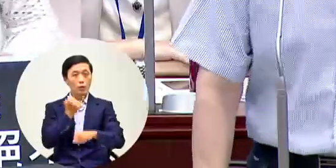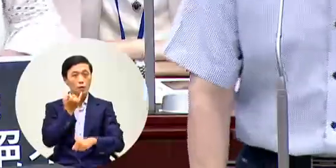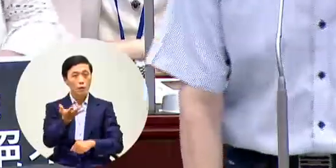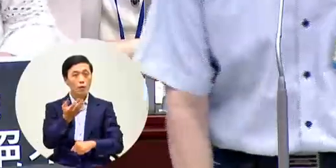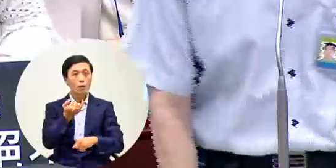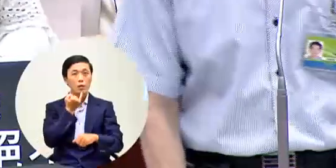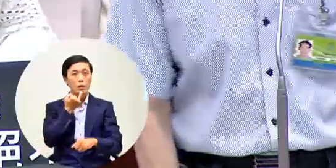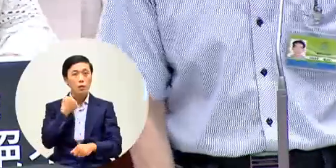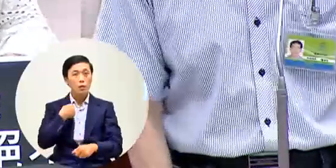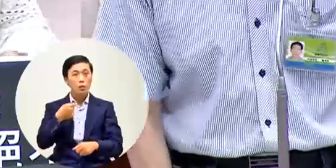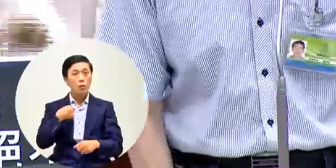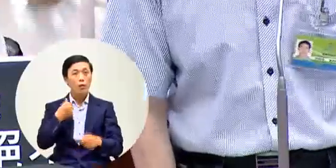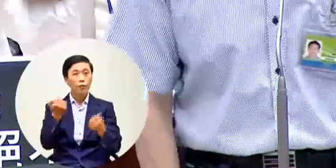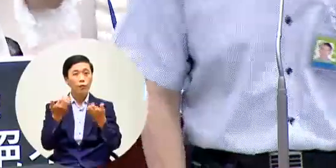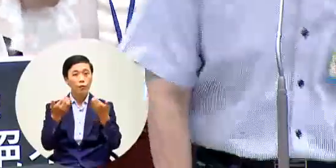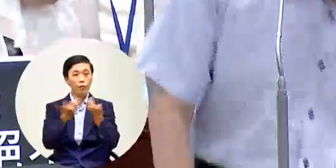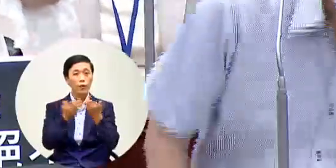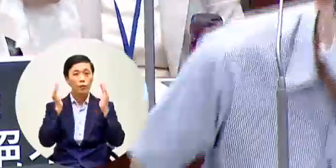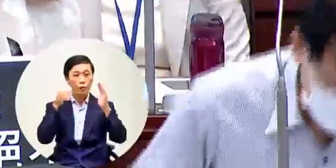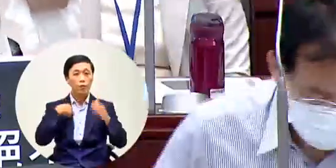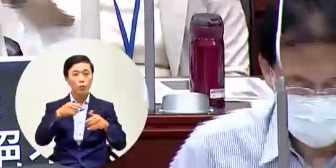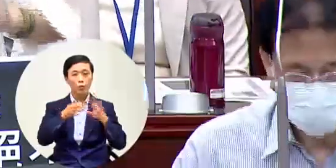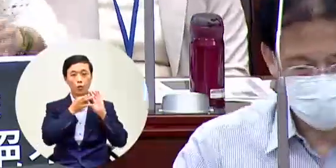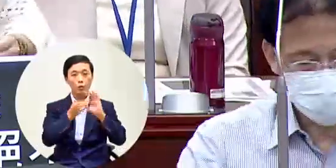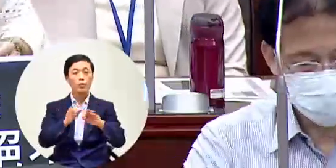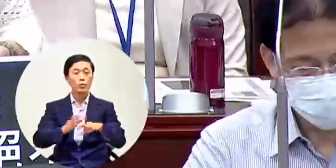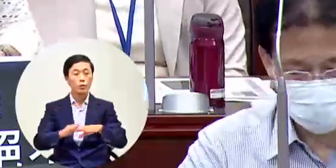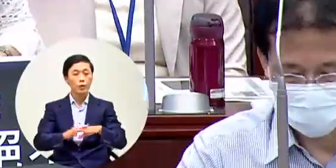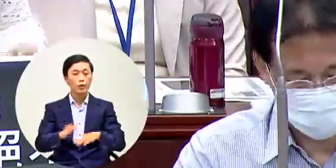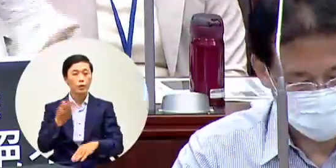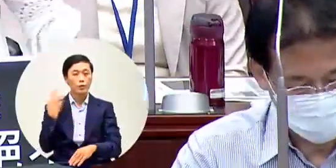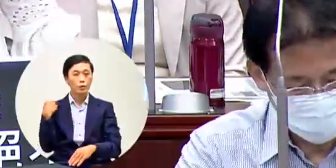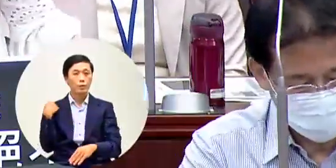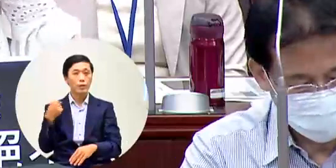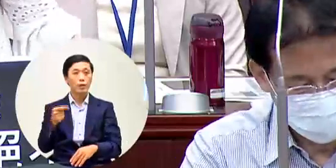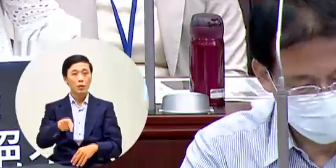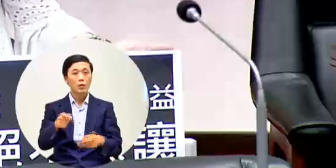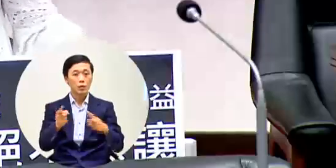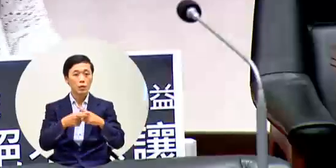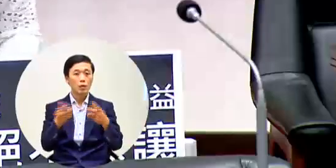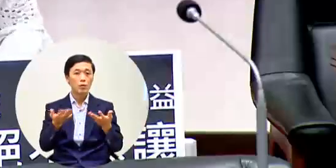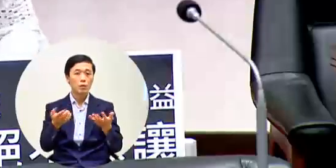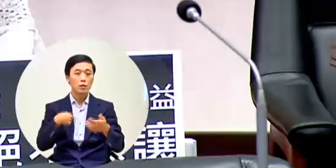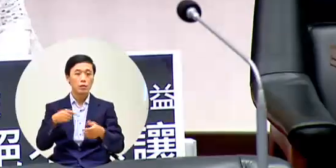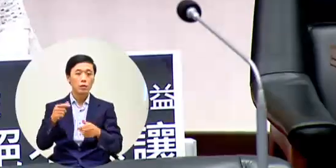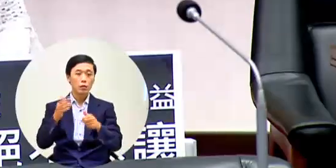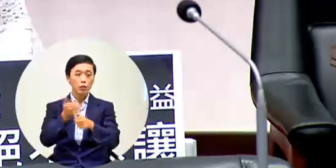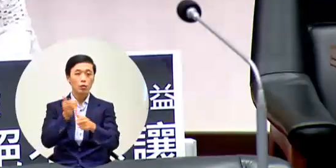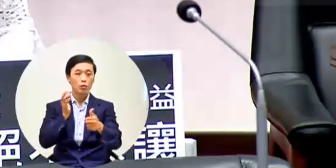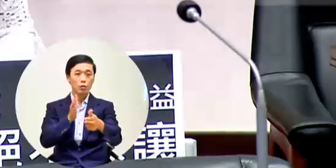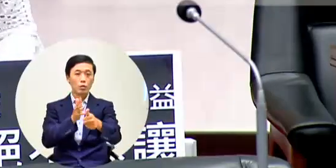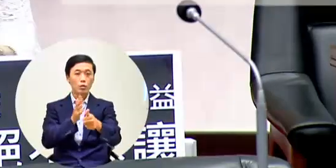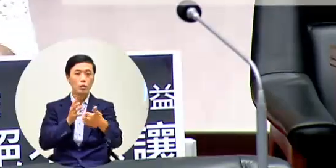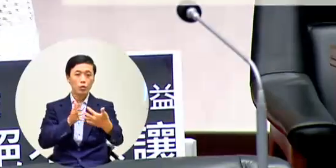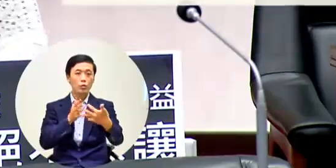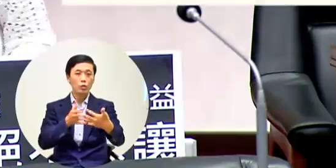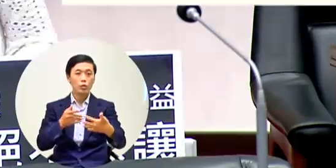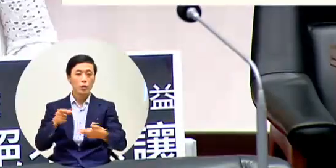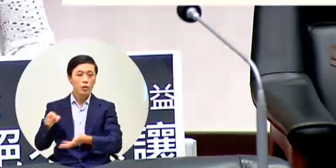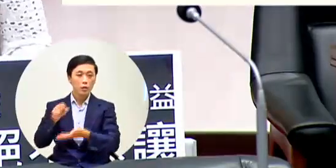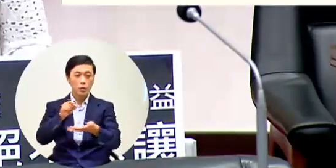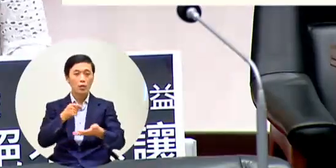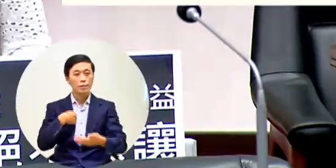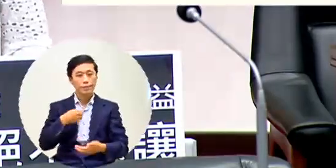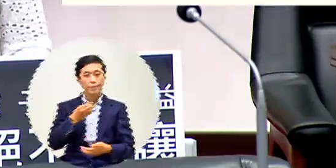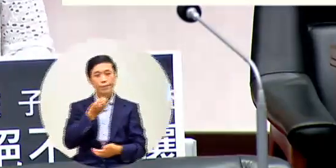哈，反正我还会继续做了哈。 谢谢， 谢谢。我想这种小事情提到这总执行来，坦白讲我们心里也蛮难过，不过政策